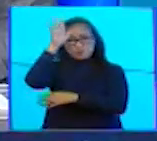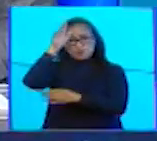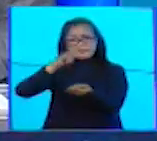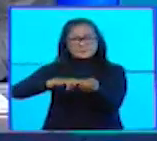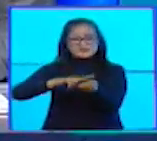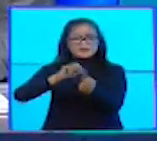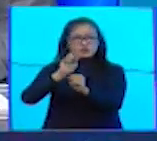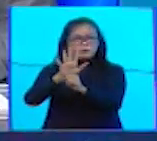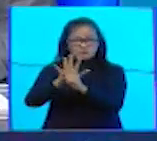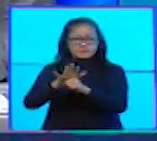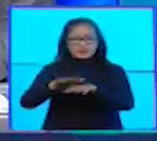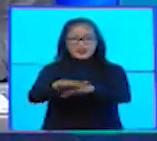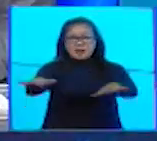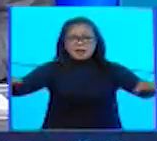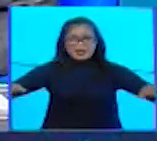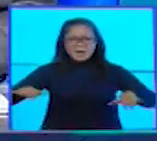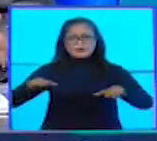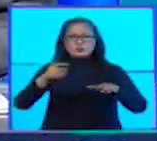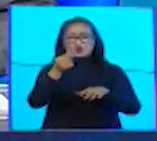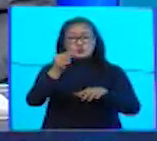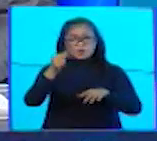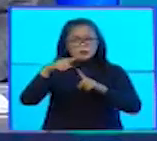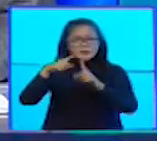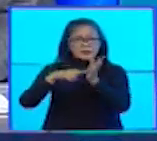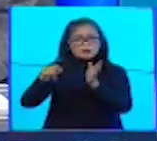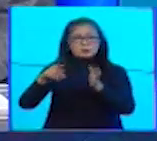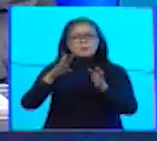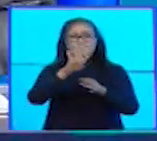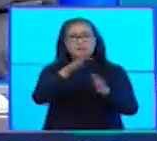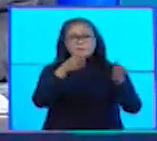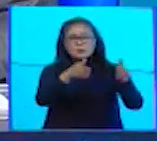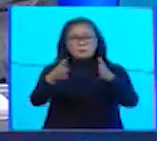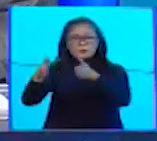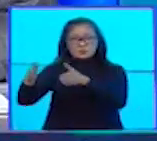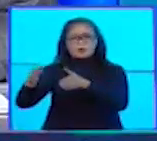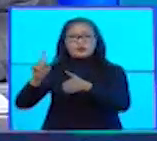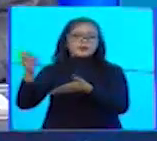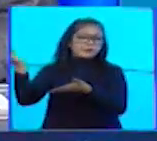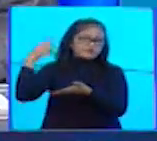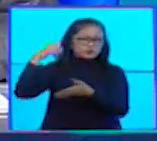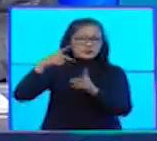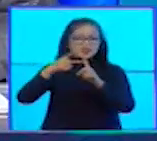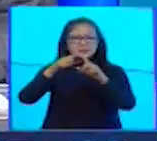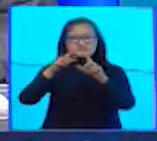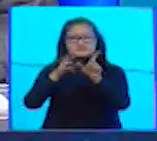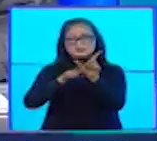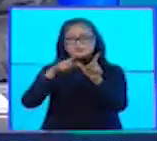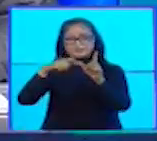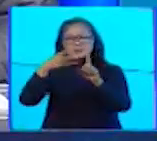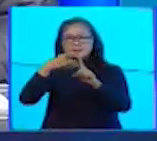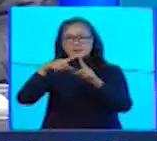terus diperluas. Sekitar 4 blok makam sudah siap untuk digunakan. Berikut laporan selengkapnya dari Hasbi Allah dan